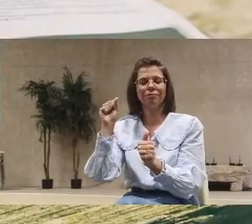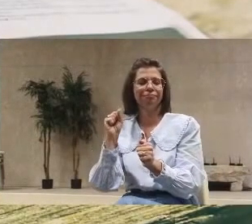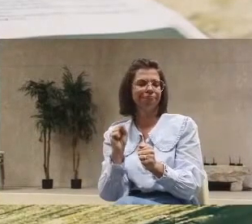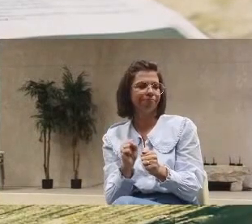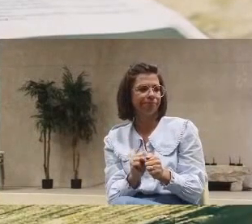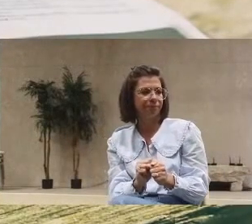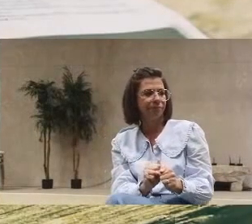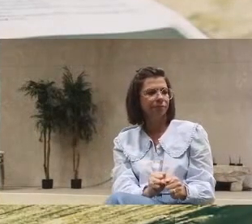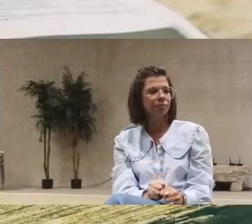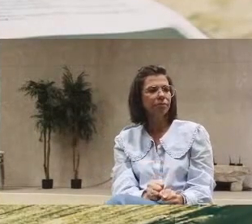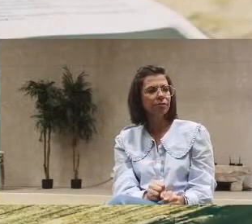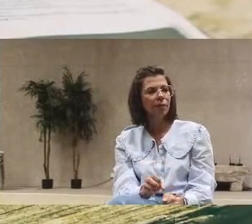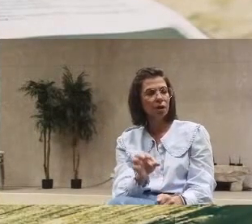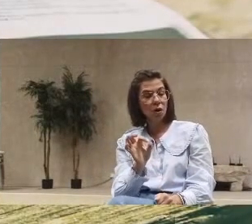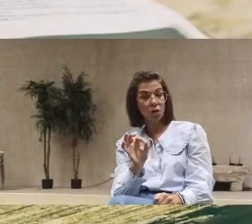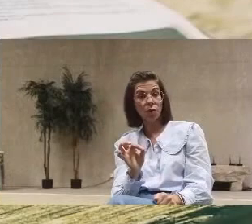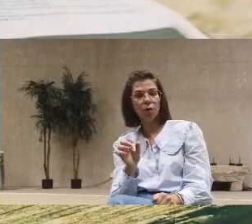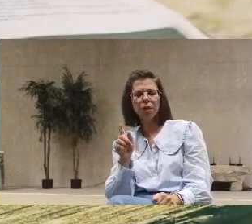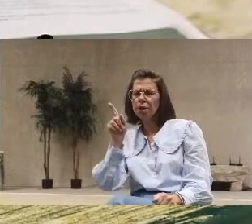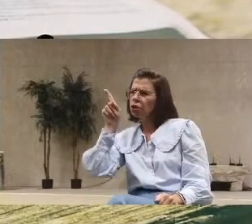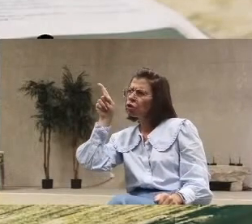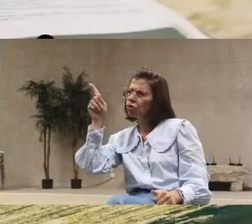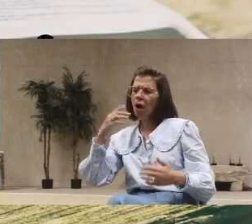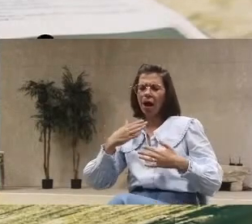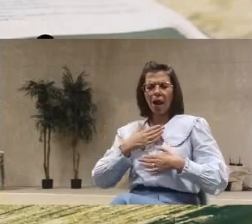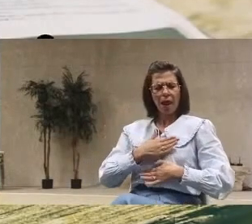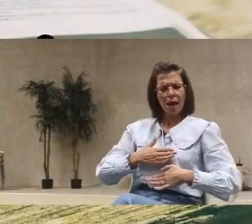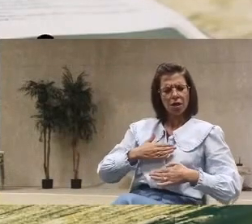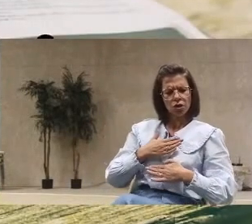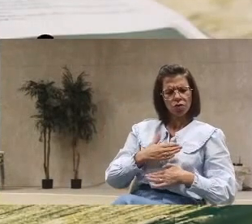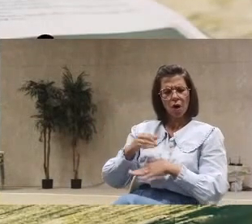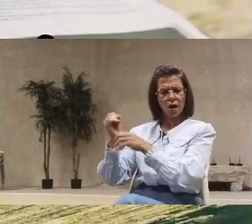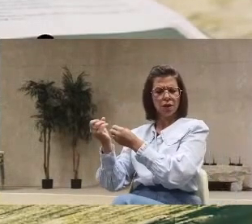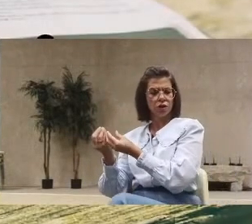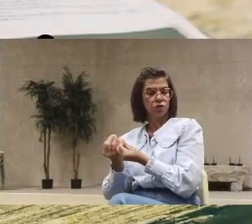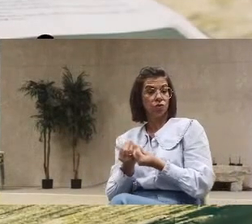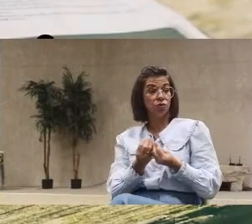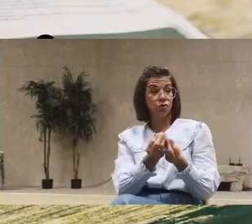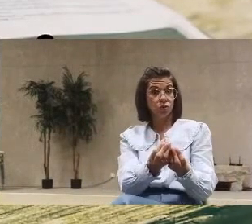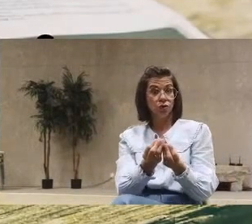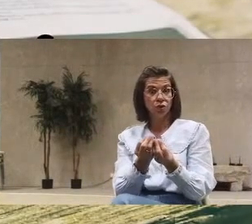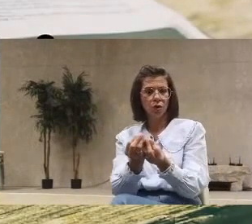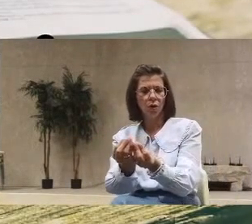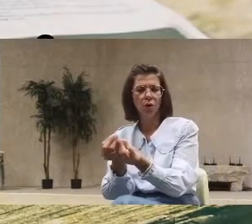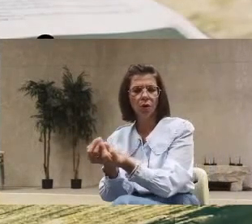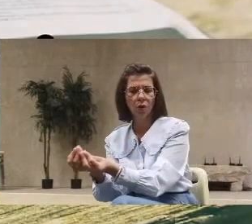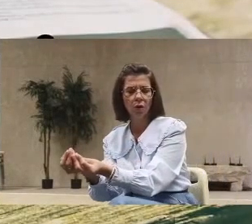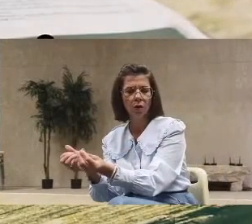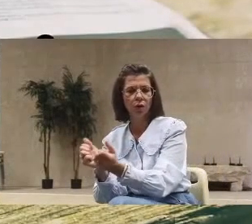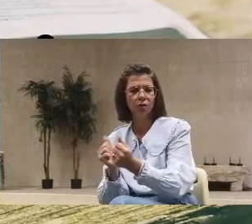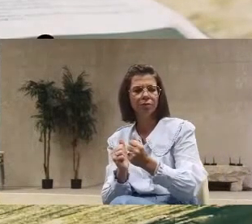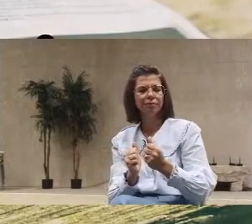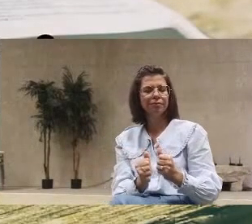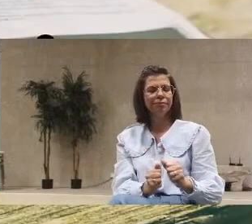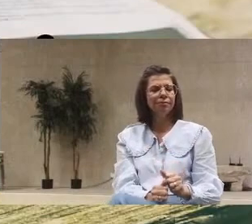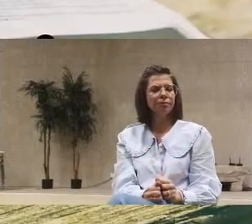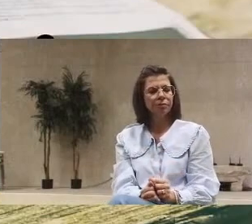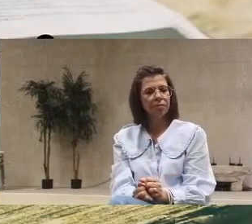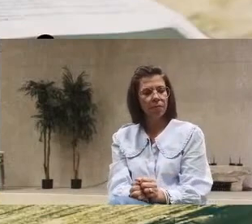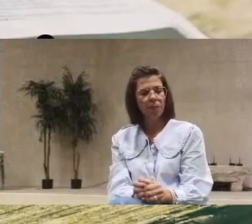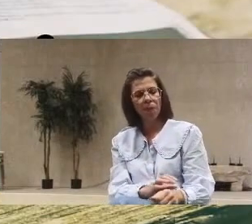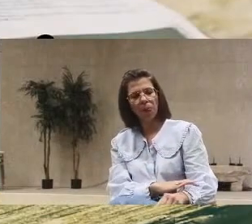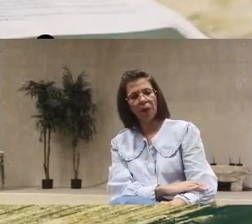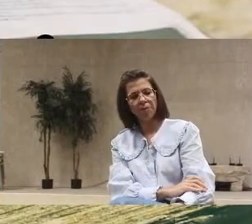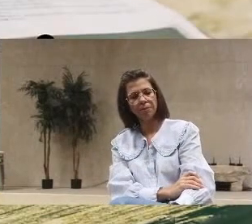tu lui accordes de grandes joies, il se réjouit devant toi comme on se réjouit la moisson. »'Éternel.